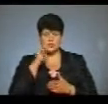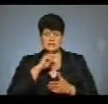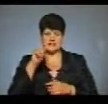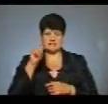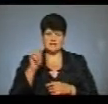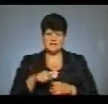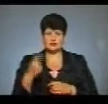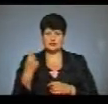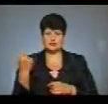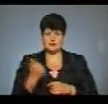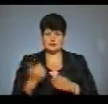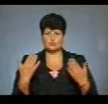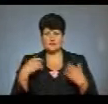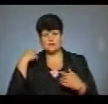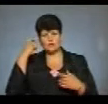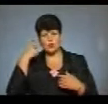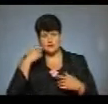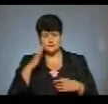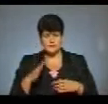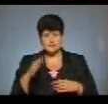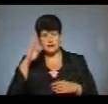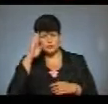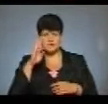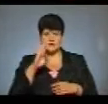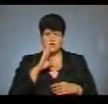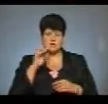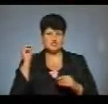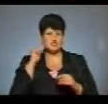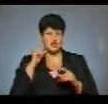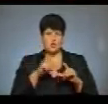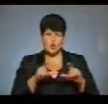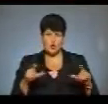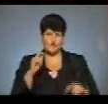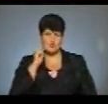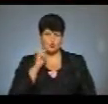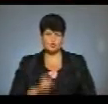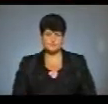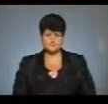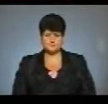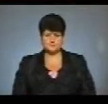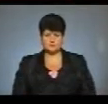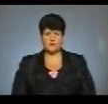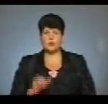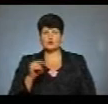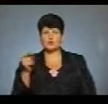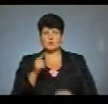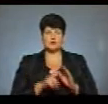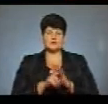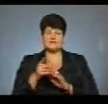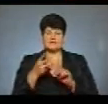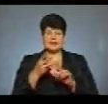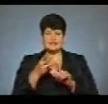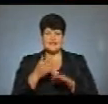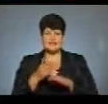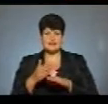Тернопільщини тиждень відпочиватимуть у Туреччині. Це хлопці та дівчата шкільного віку. У Тернополі розпочався третій етап